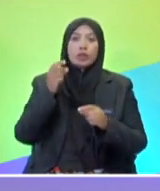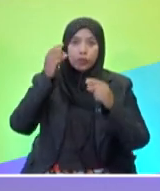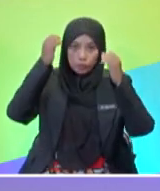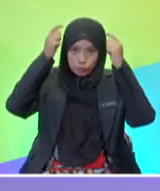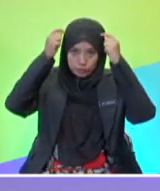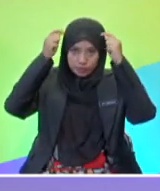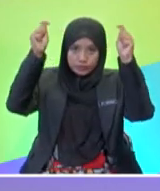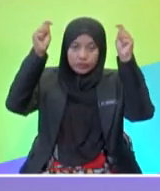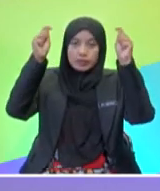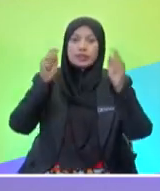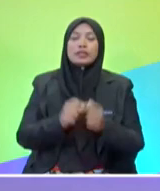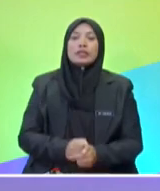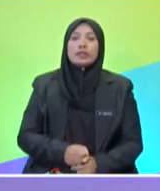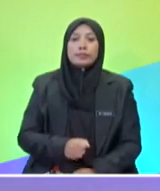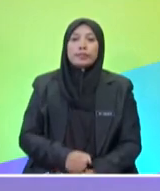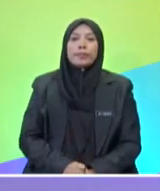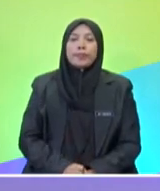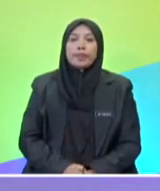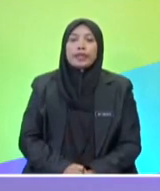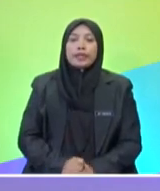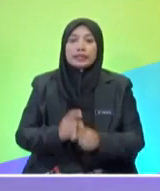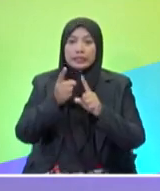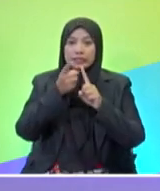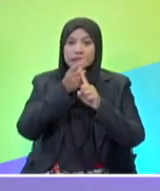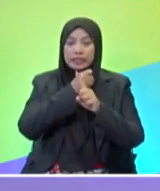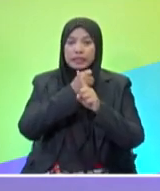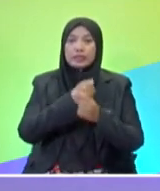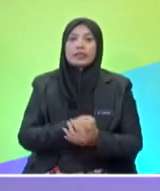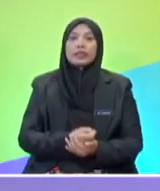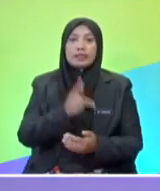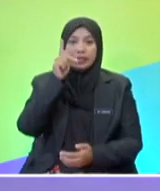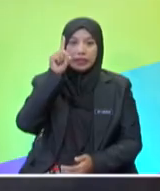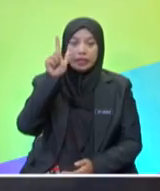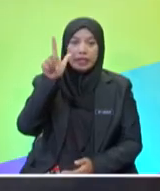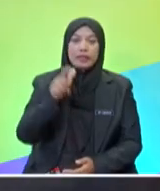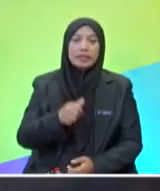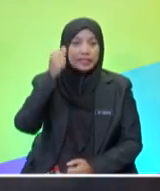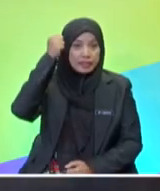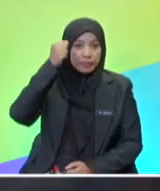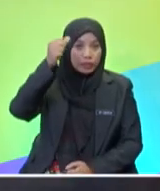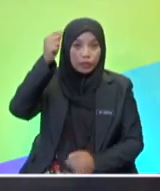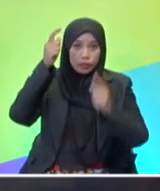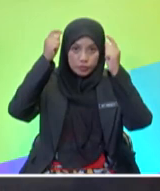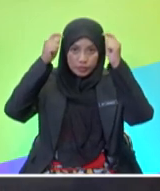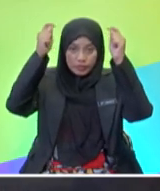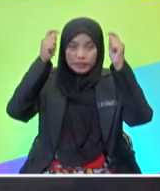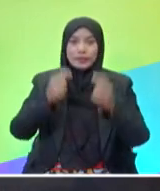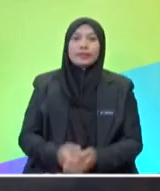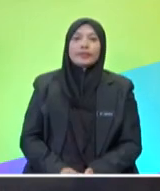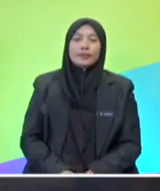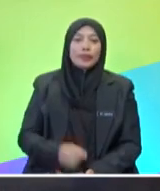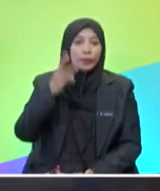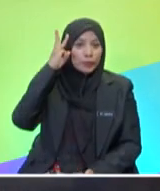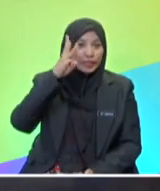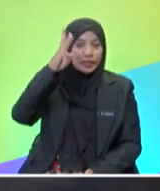Putrajaya Presin 92 Wilayah Persekutuan Putrajaya. Assalamualaikum Ustazah. Waalaikumsalam Syafiqah. Wow Ustazah cantik